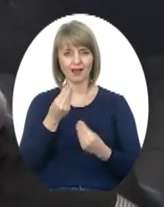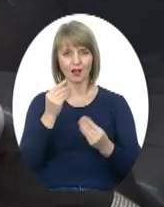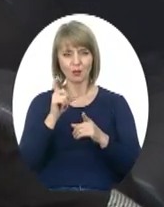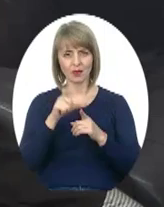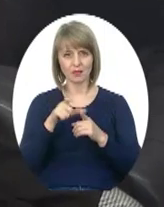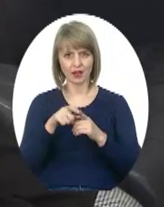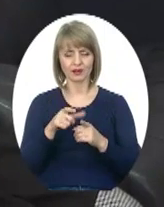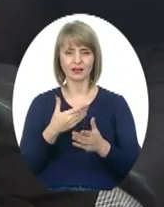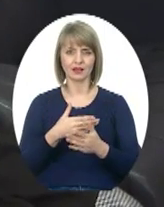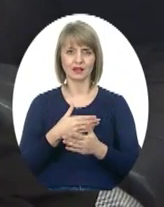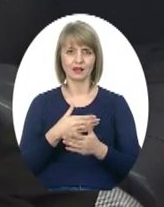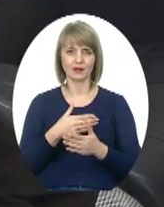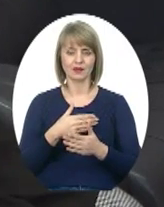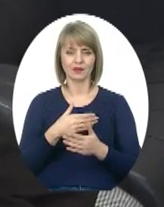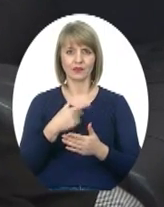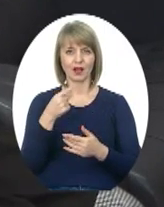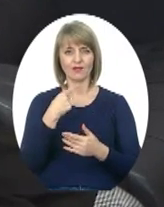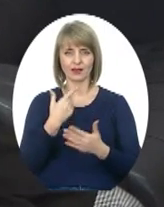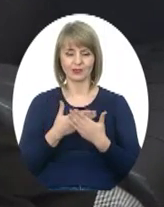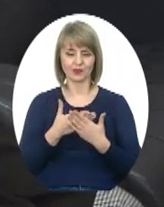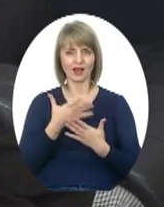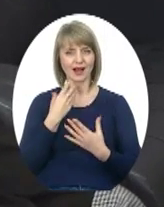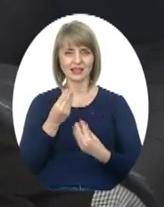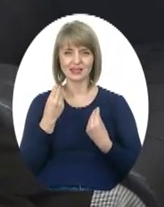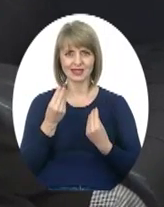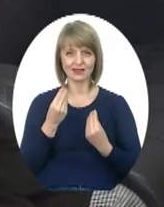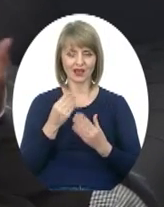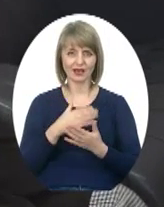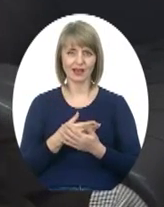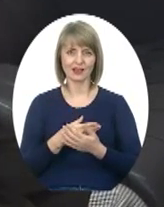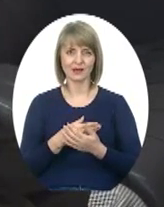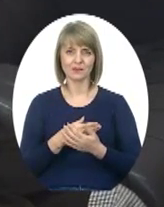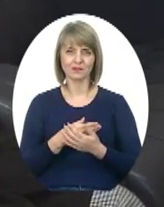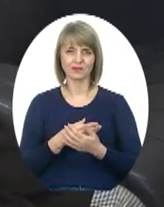говорить комплименты, вот он мог сказать «красивая».